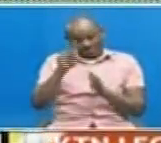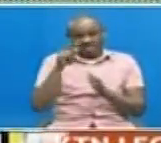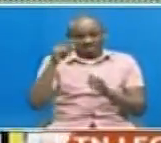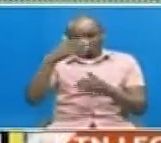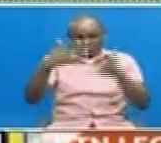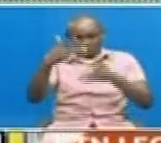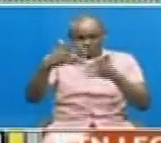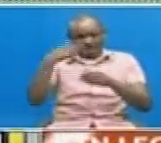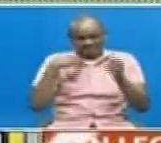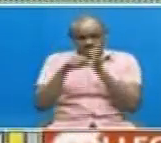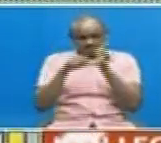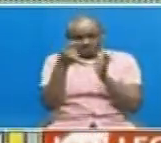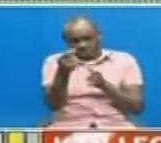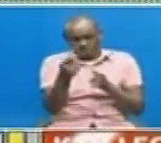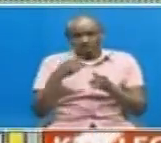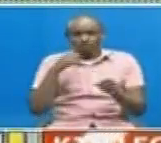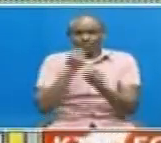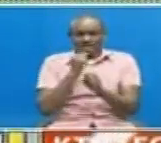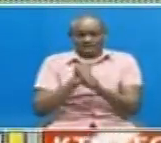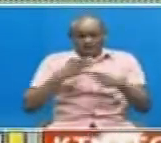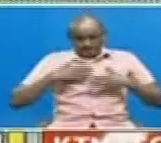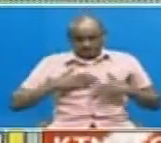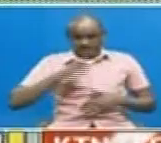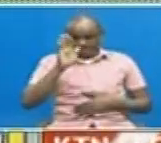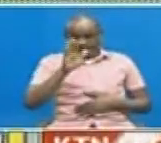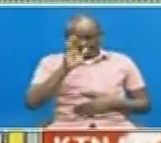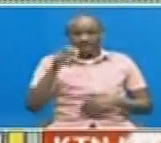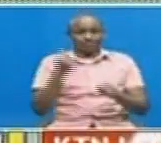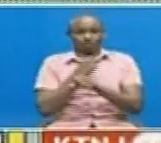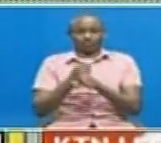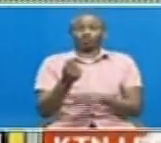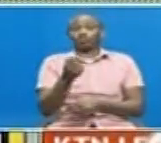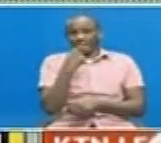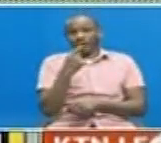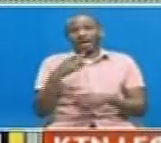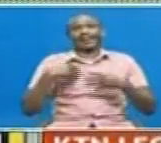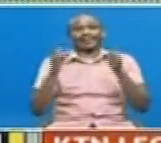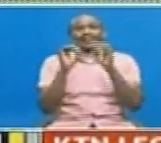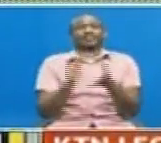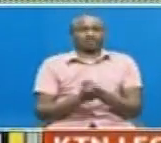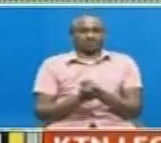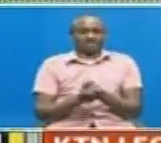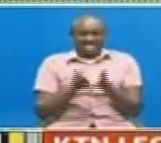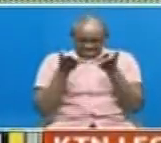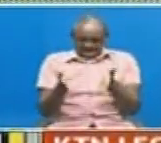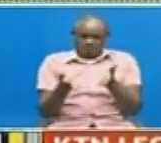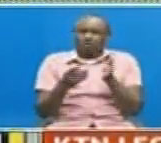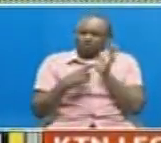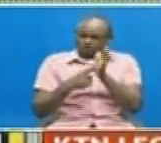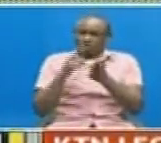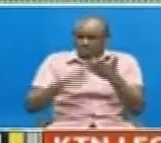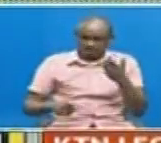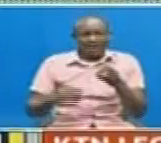na matatizo, na kufanya mwili wako kushindwa kuhimili maradhi mengine. Kama